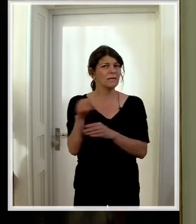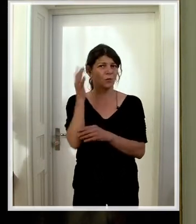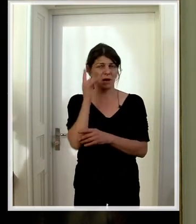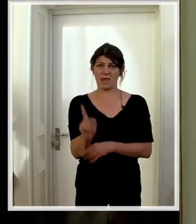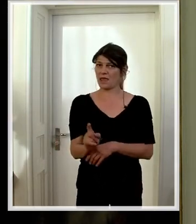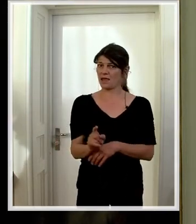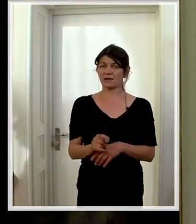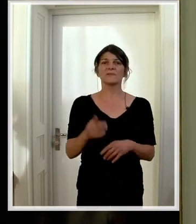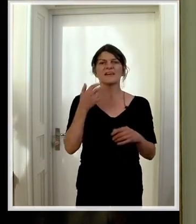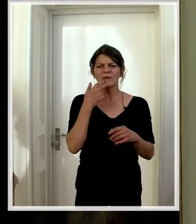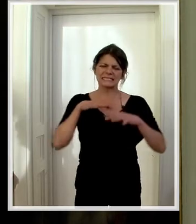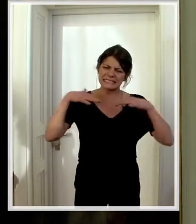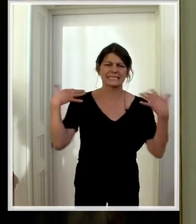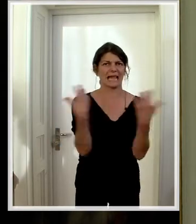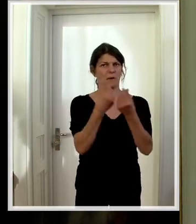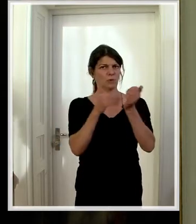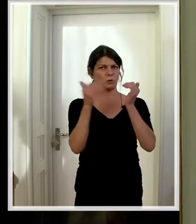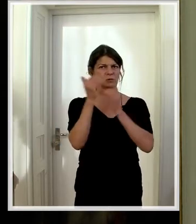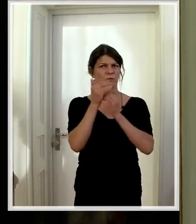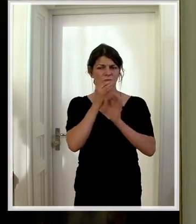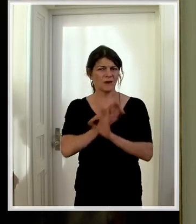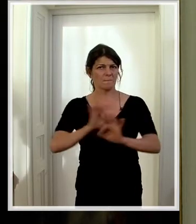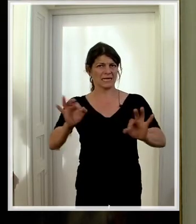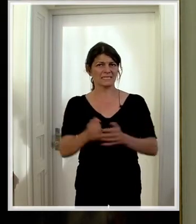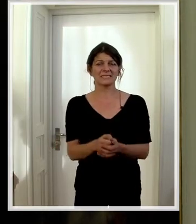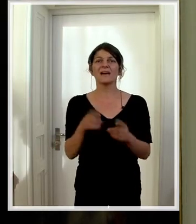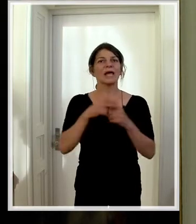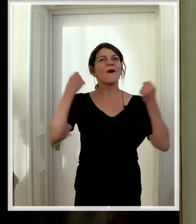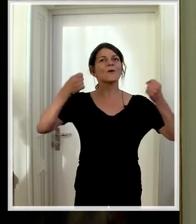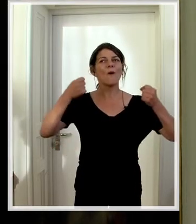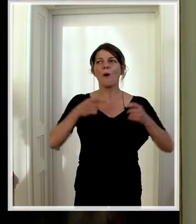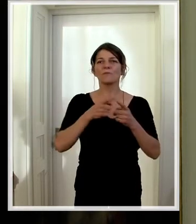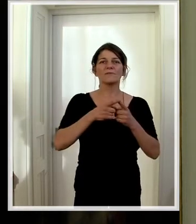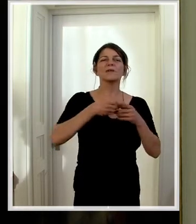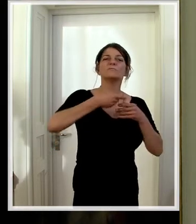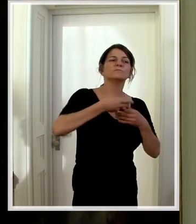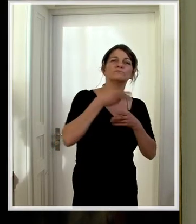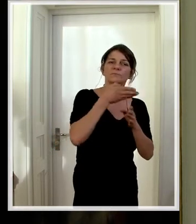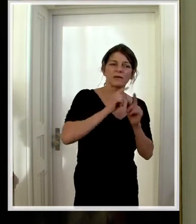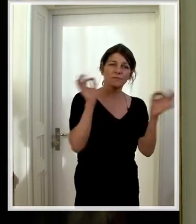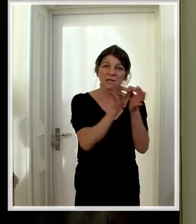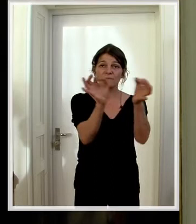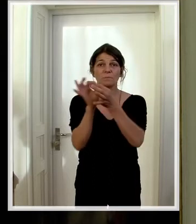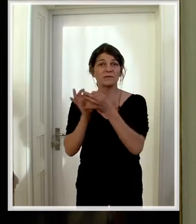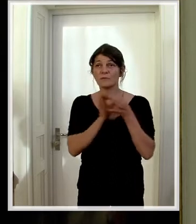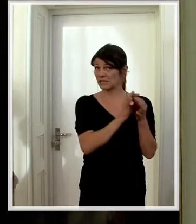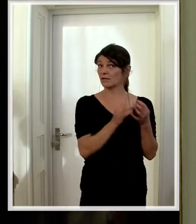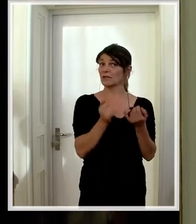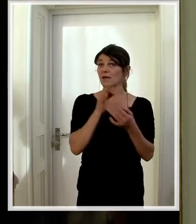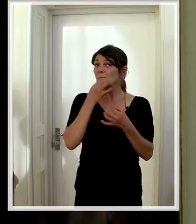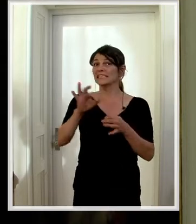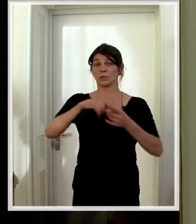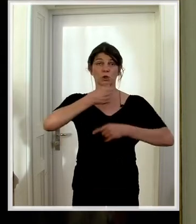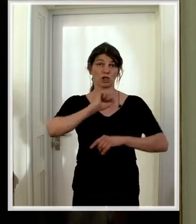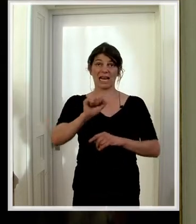machen das ganze System auf dem Grobverteiler schneller und besser durch die gute Vertaktung. Die Frage